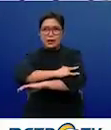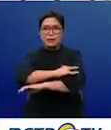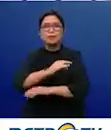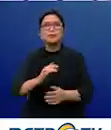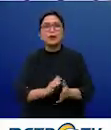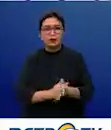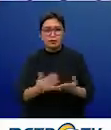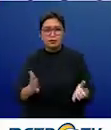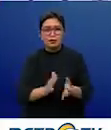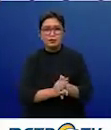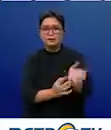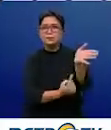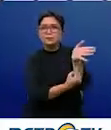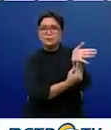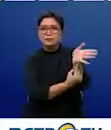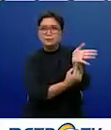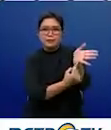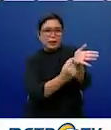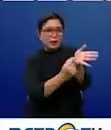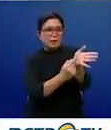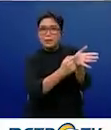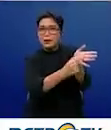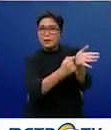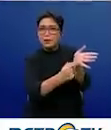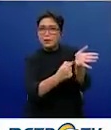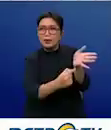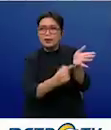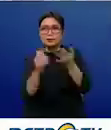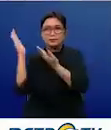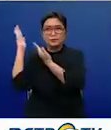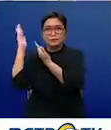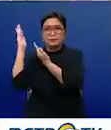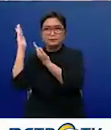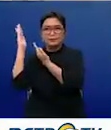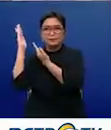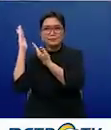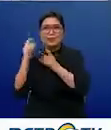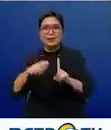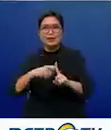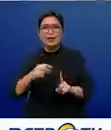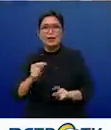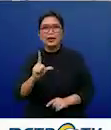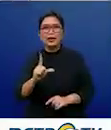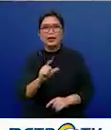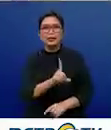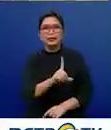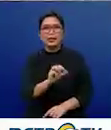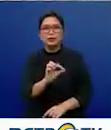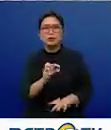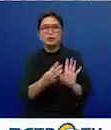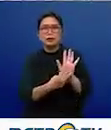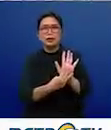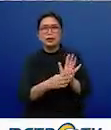tujuan masing-masing, jaraknya tidak terlalu jauh. KRL hanya 100 meter, sedangkan kereta bandara